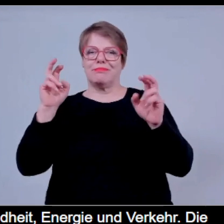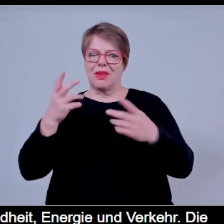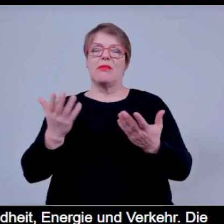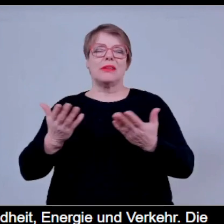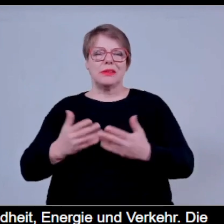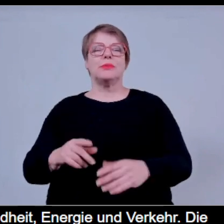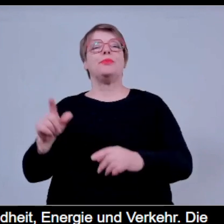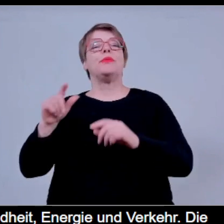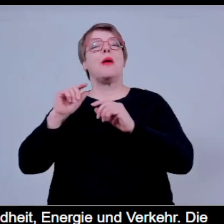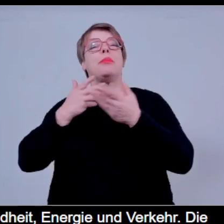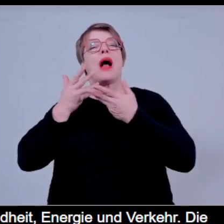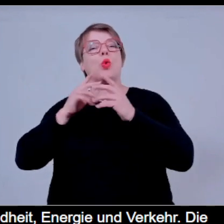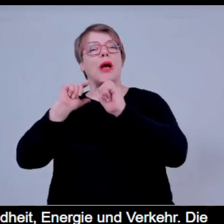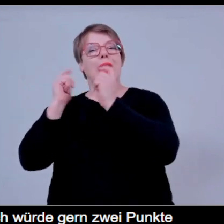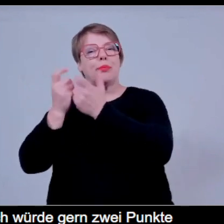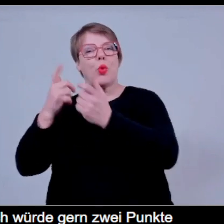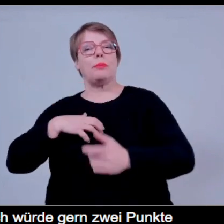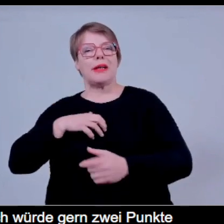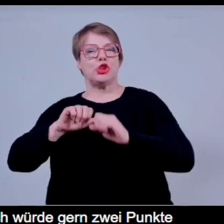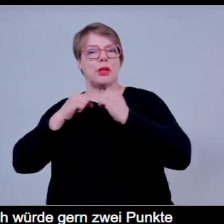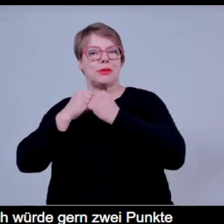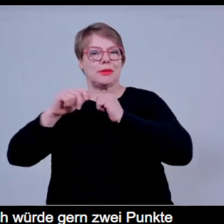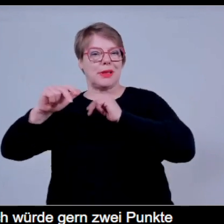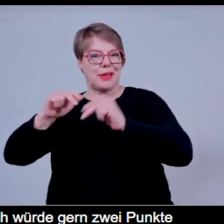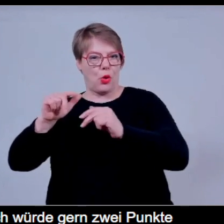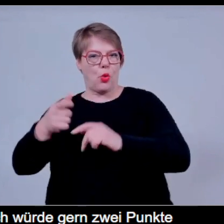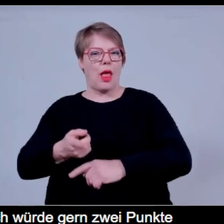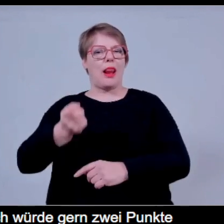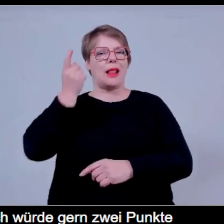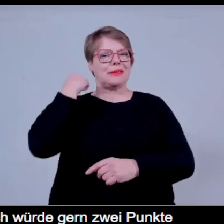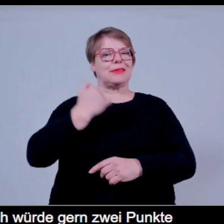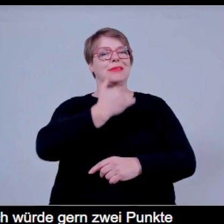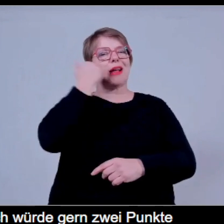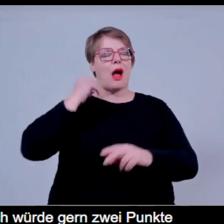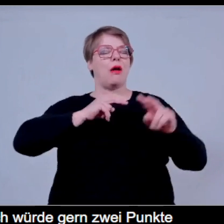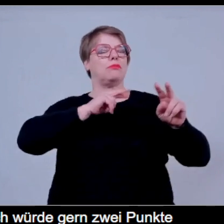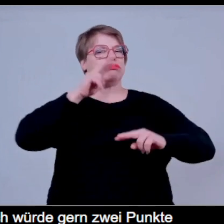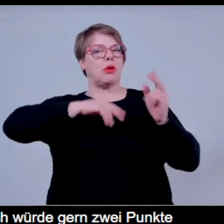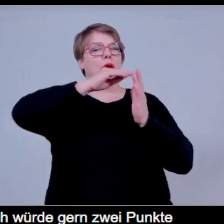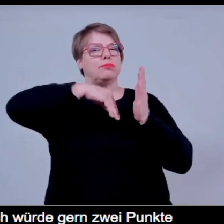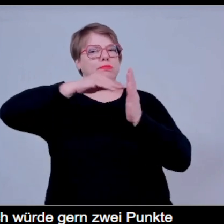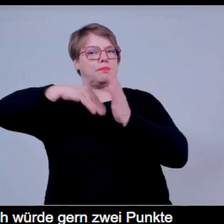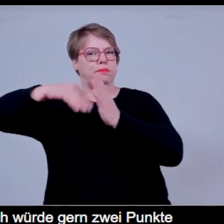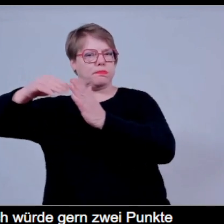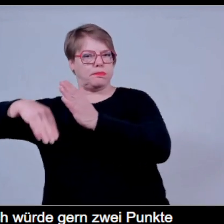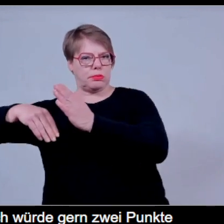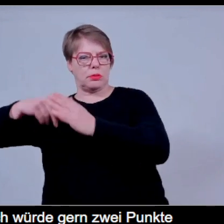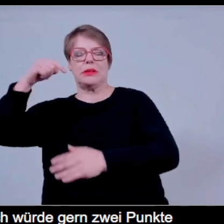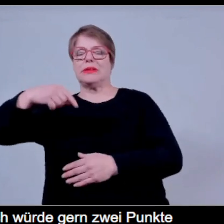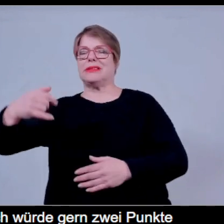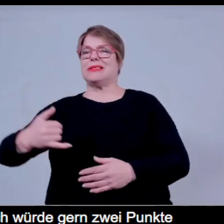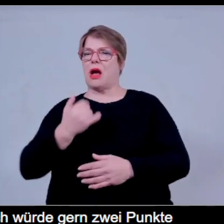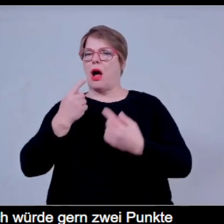insbesondere zur Frage im Kontext der Sterbehilfe. Aber es geht eben nicht nur um Papiere, sondern auch um den unmittelbaren